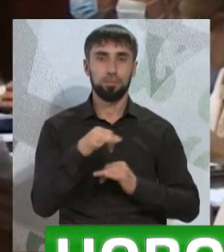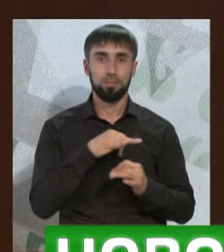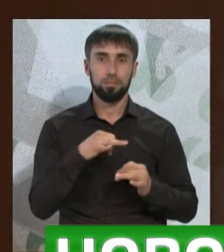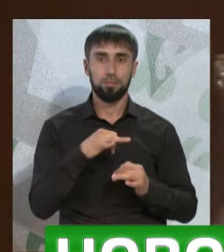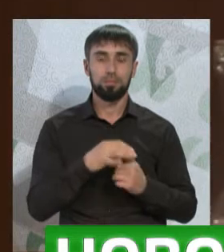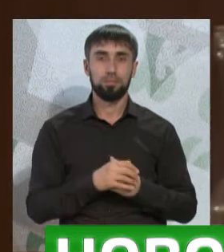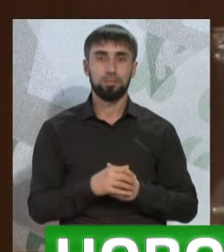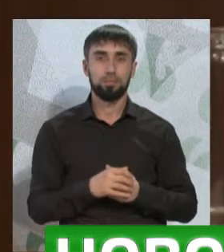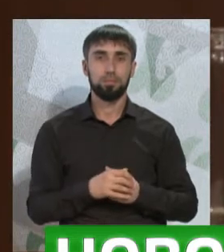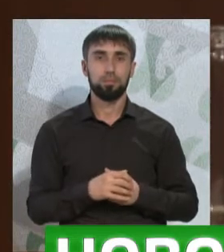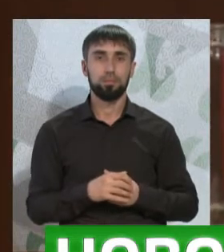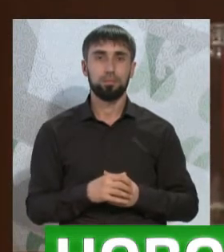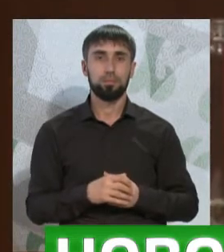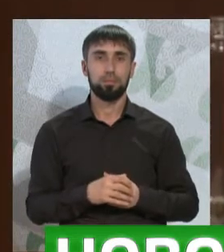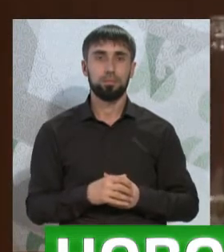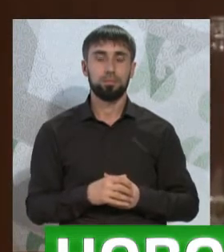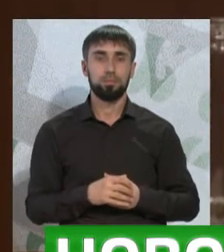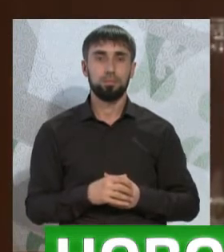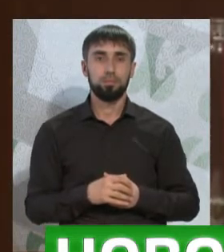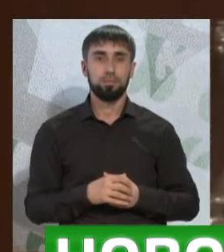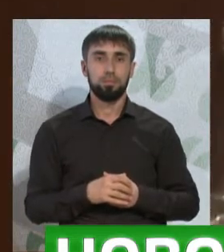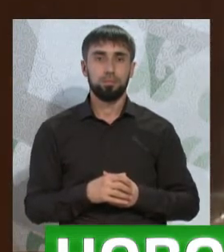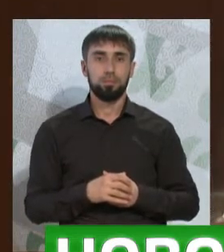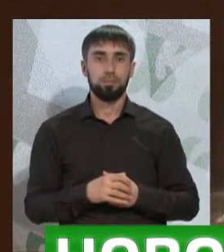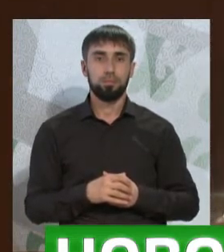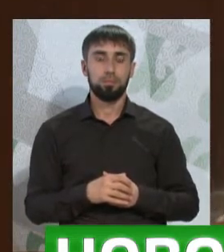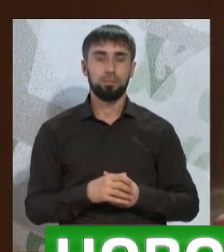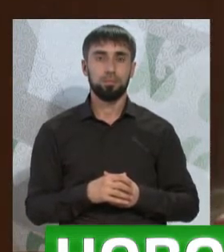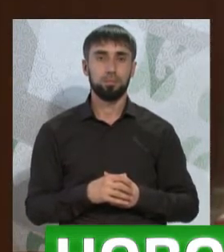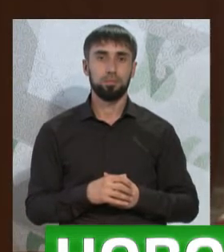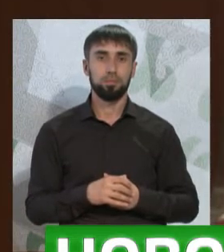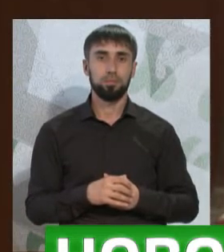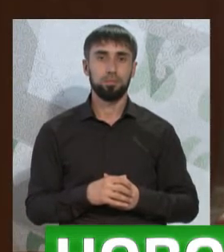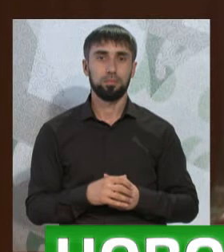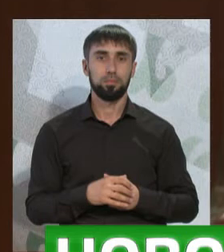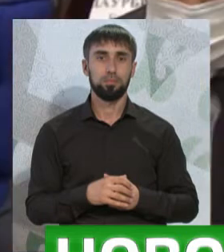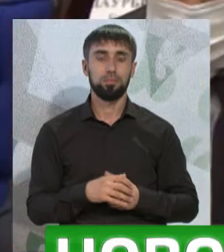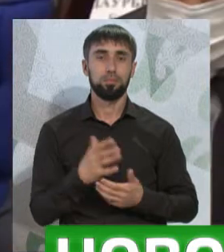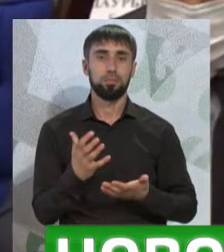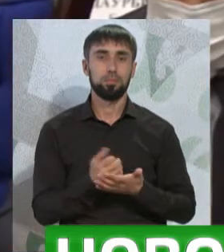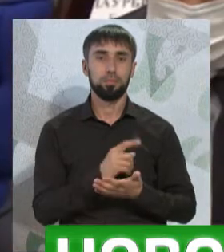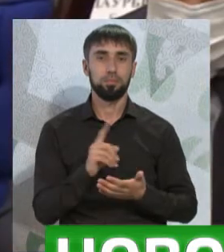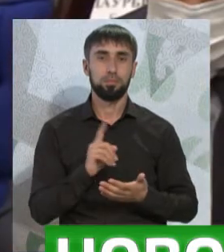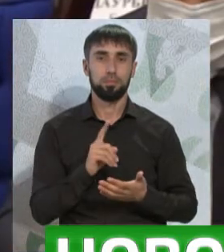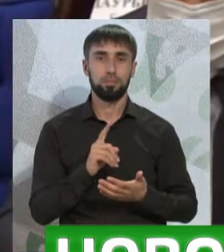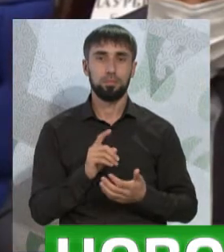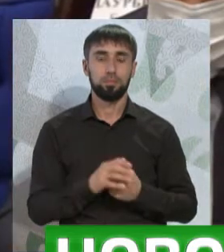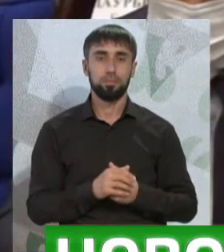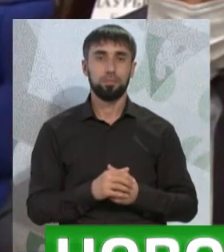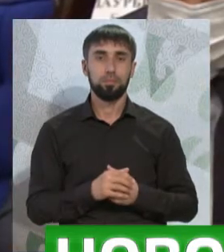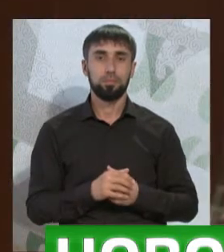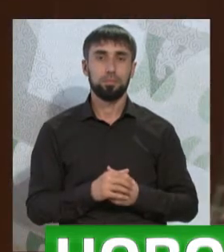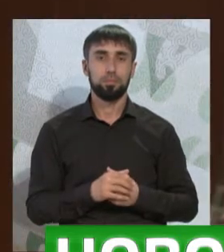происходит, водоотведение в остальных городах. Нет очистных сооружений. И получается, что экология у нас ужасна,